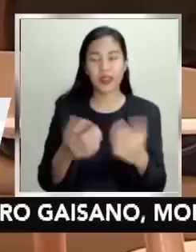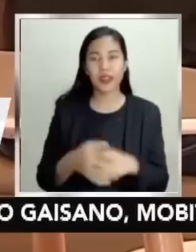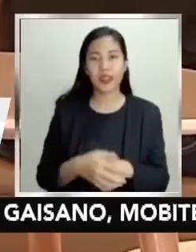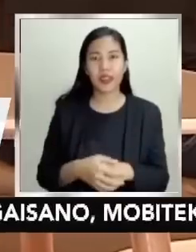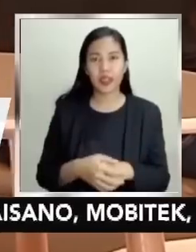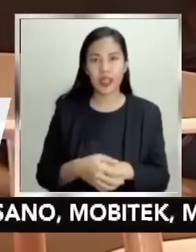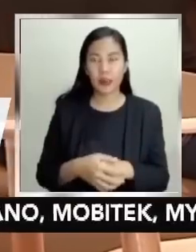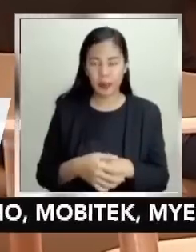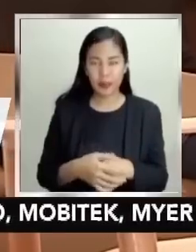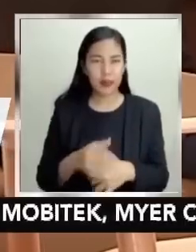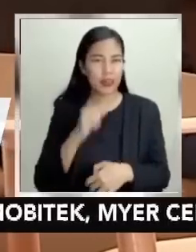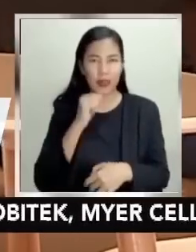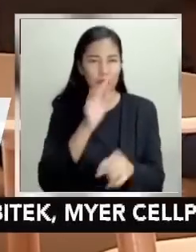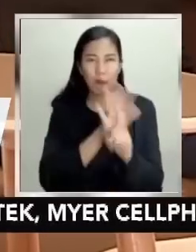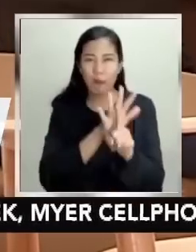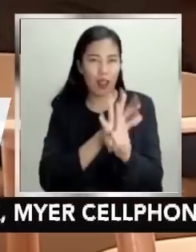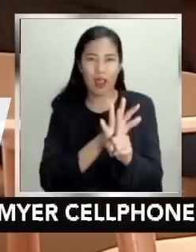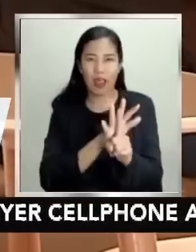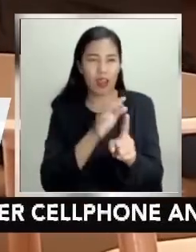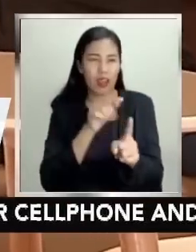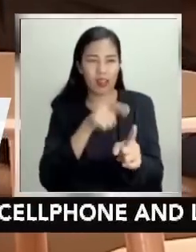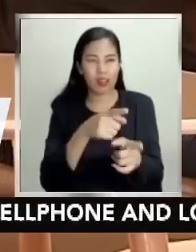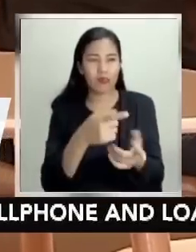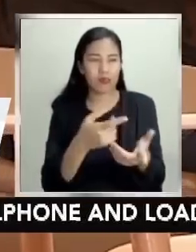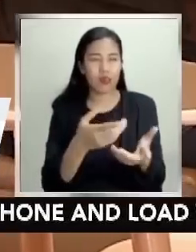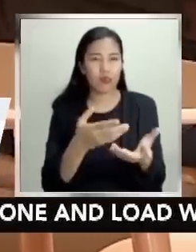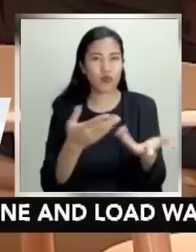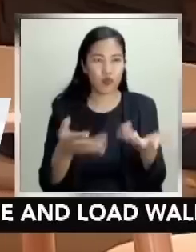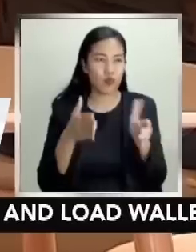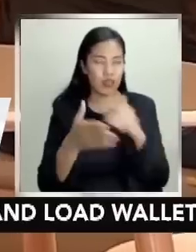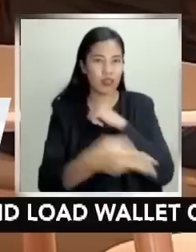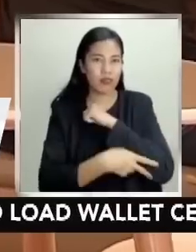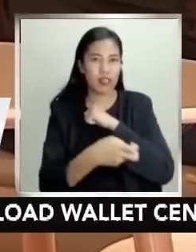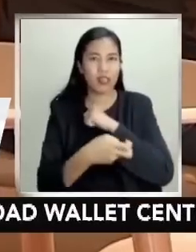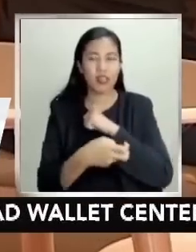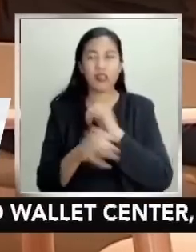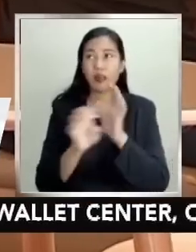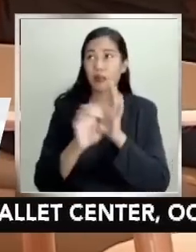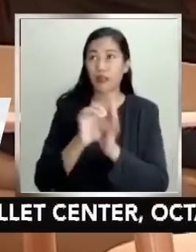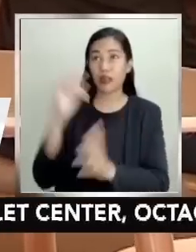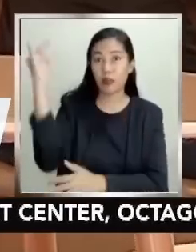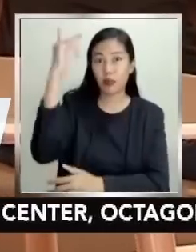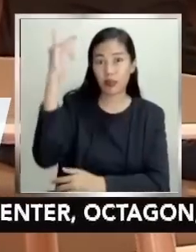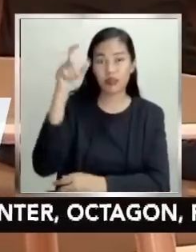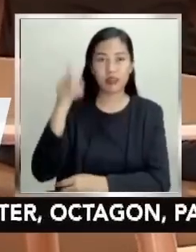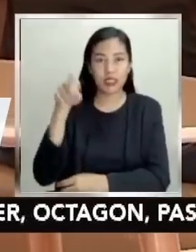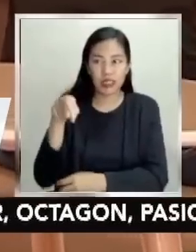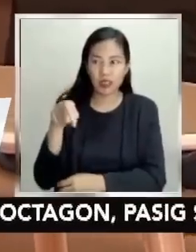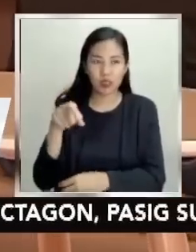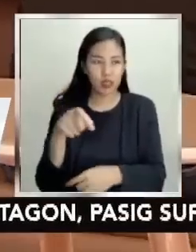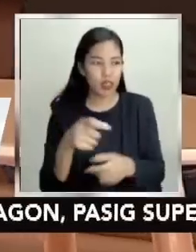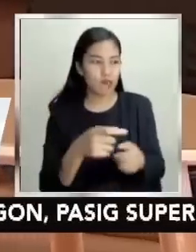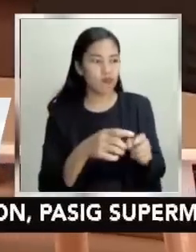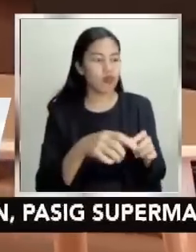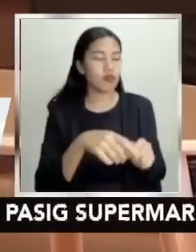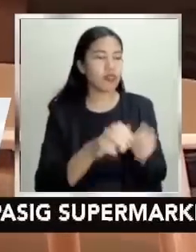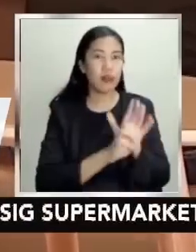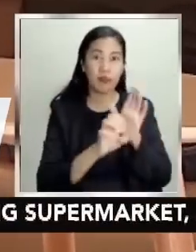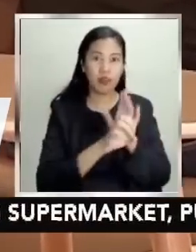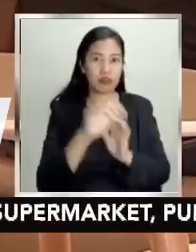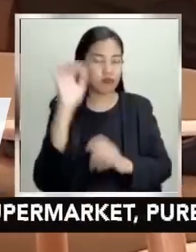airport, kailangan mong maglagay. Kung sa coffee shop, kailangan mo talaga magbukas ng mga ganyan.